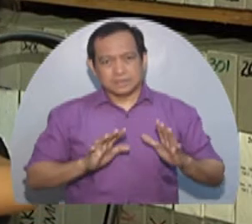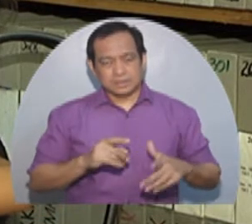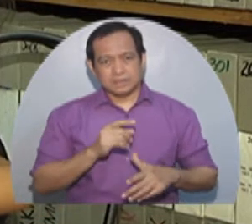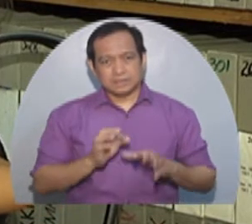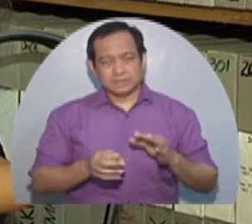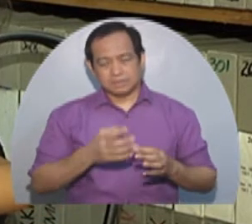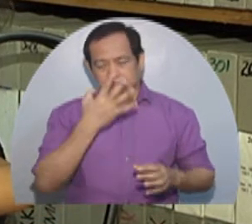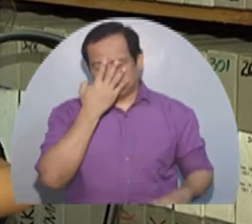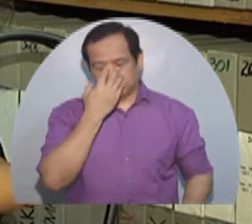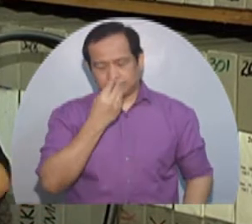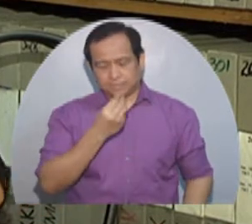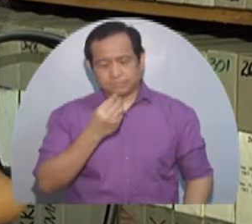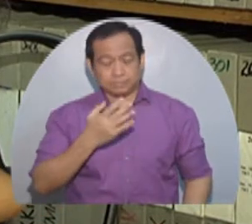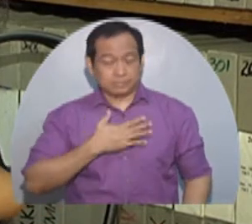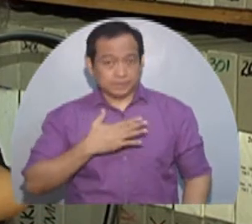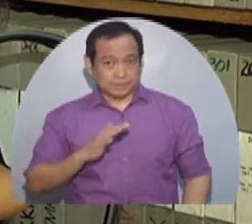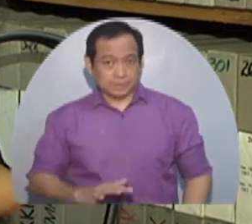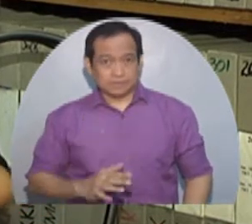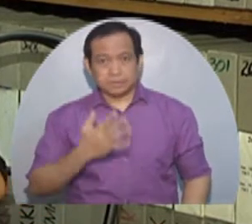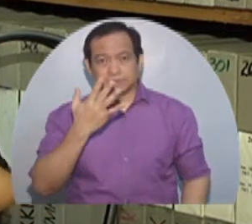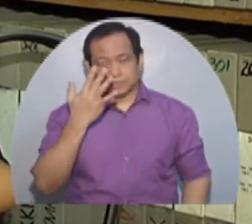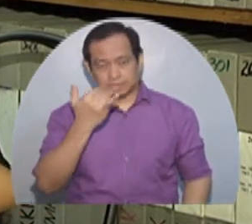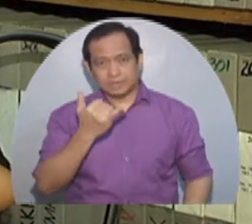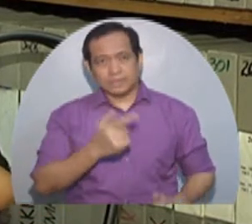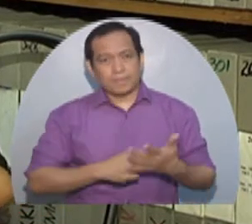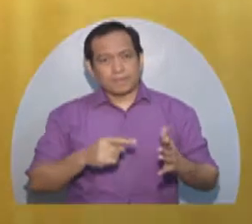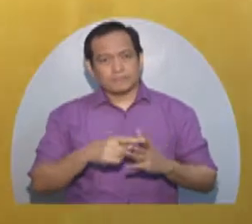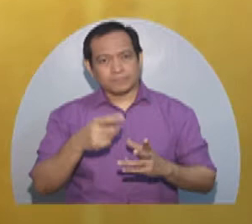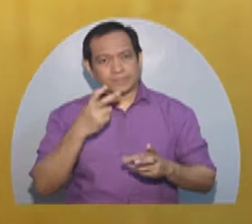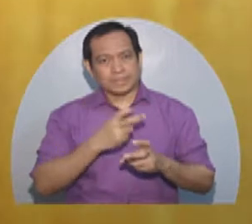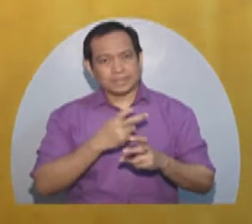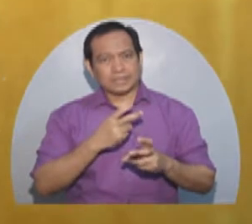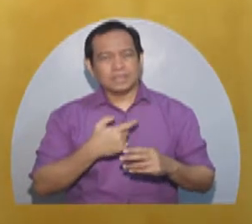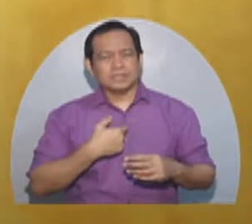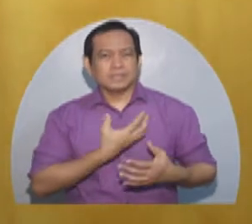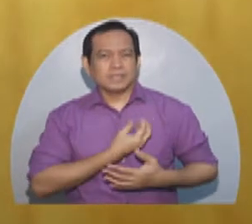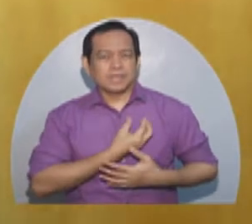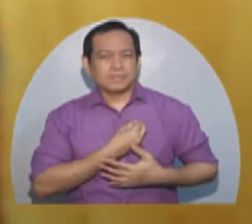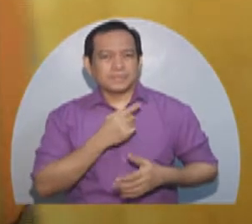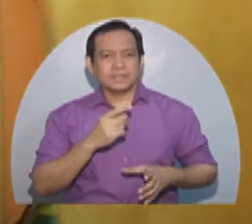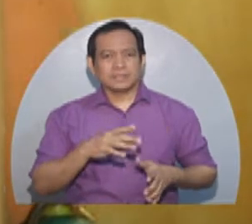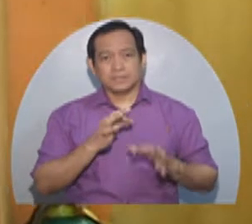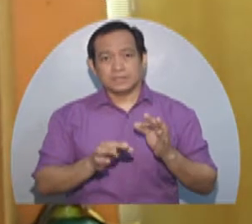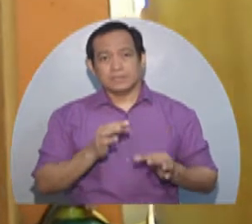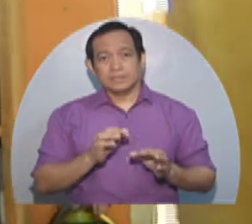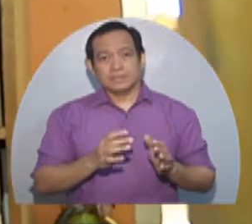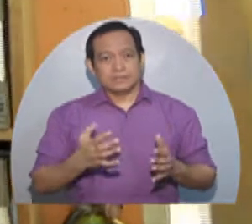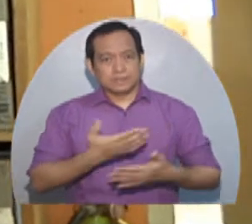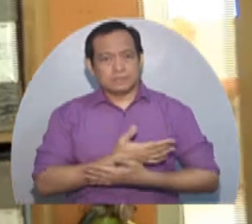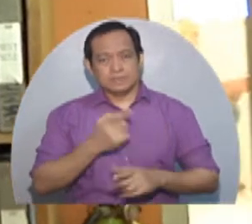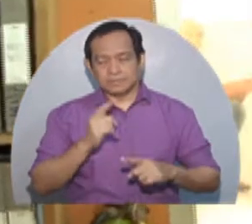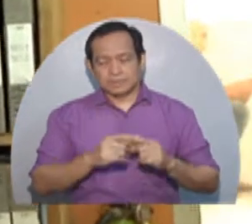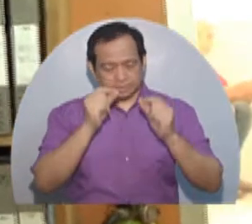nagsisisor pag tuwing natutulog. Kaya po minsan na natatakot ako kasi po baka po hindi na po